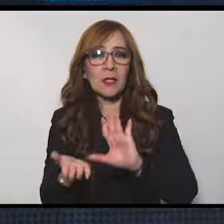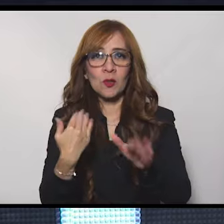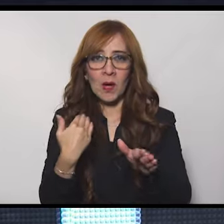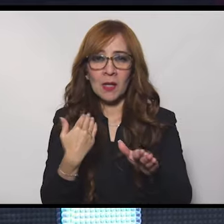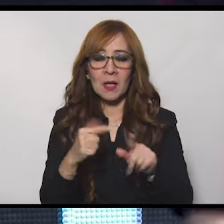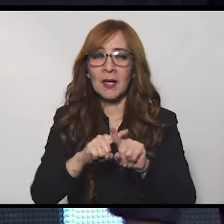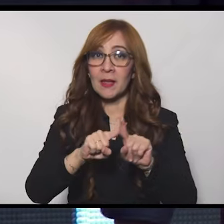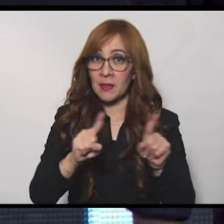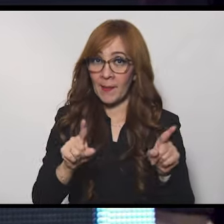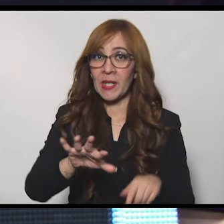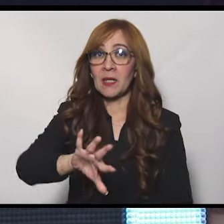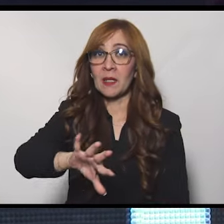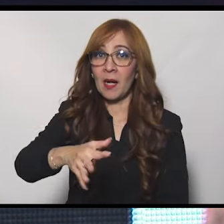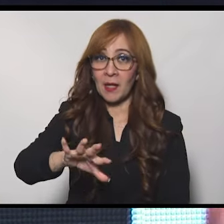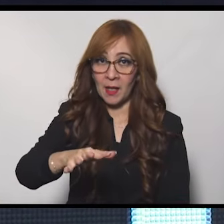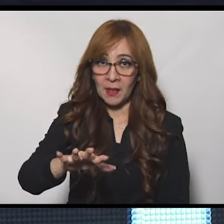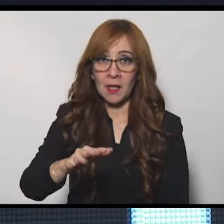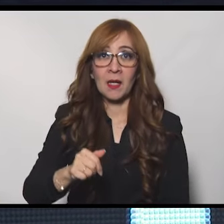Tapi terkadang